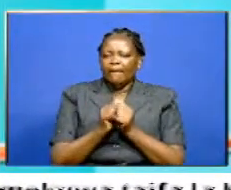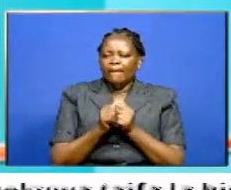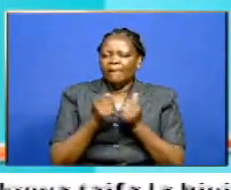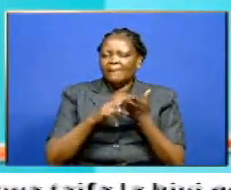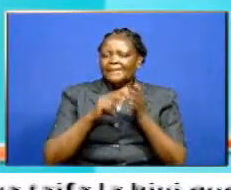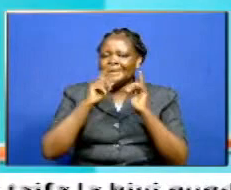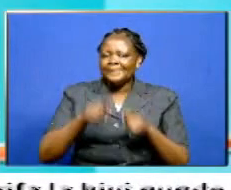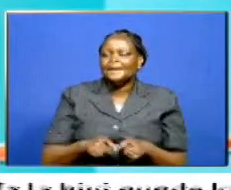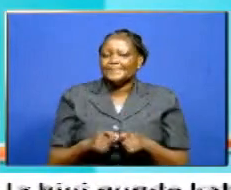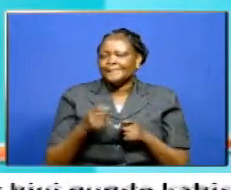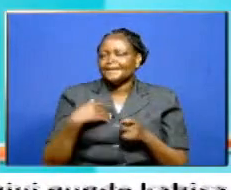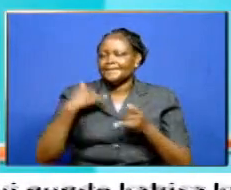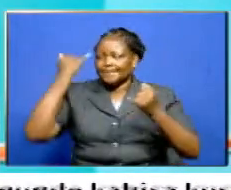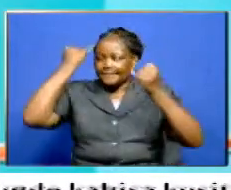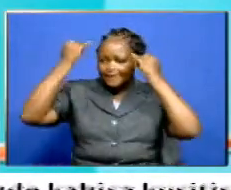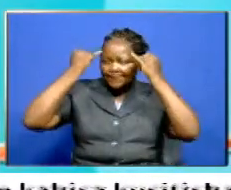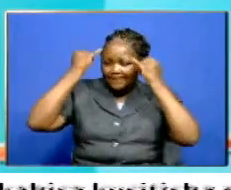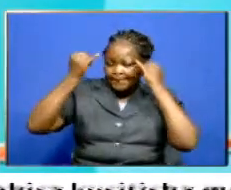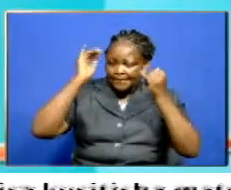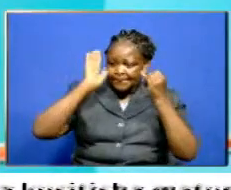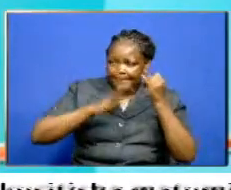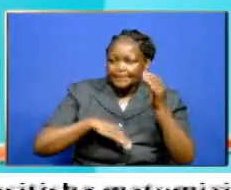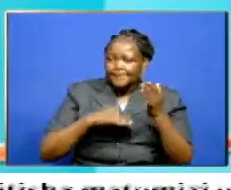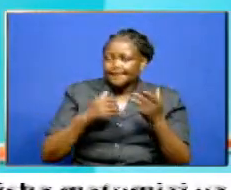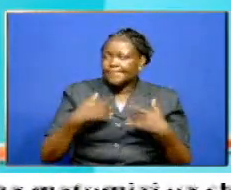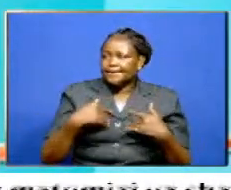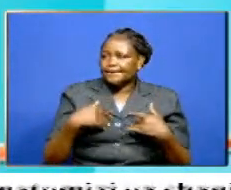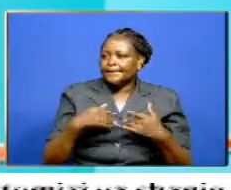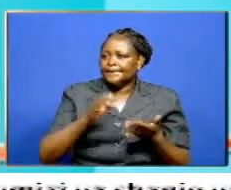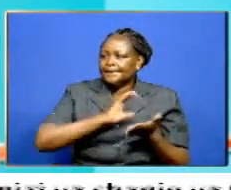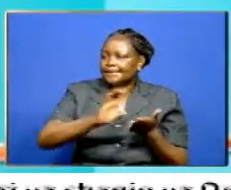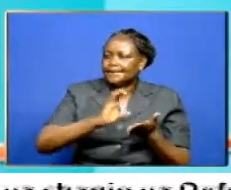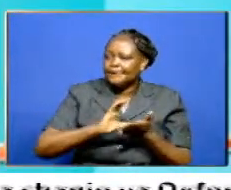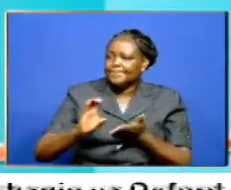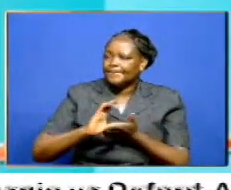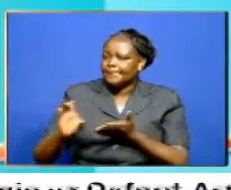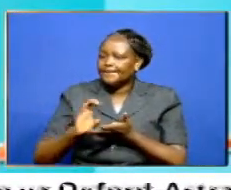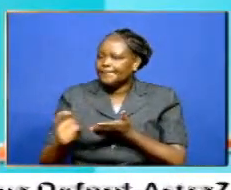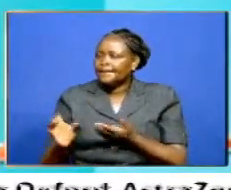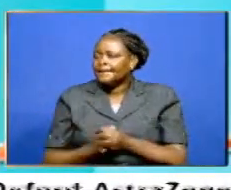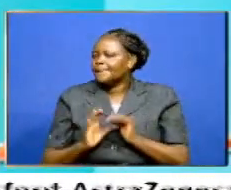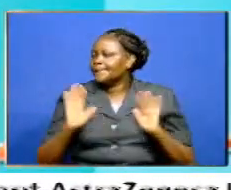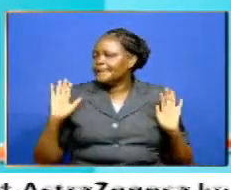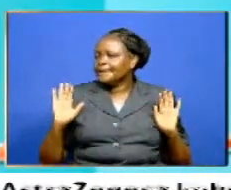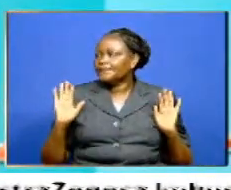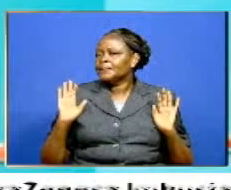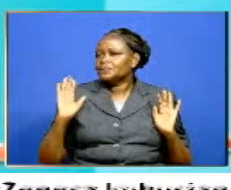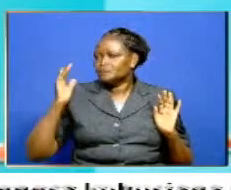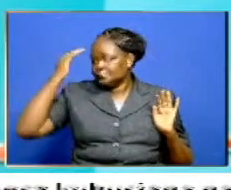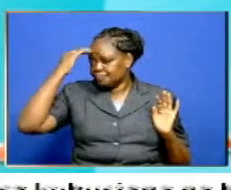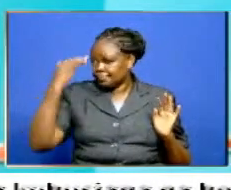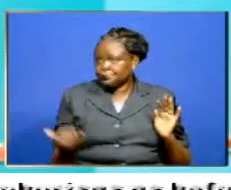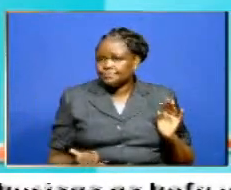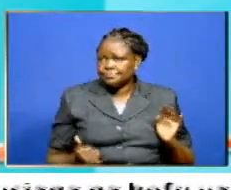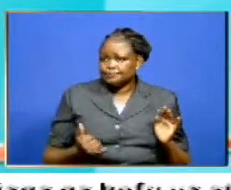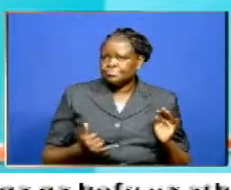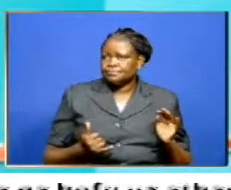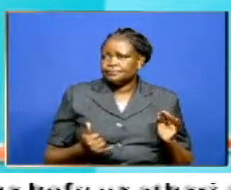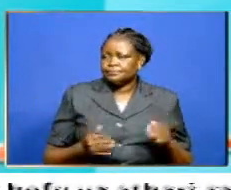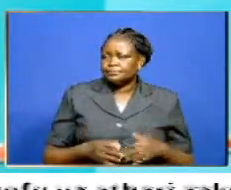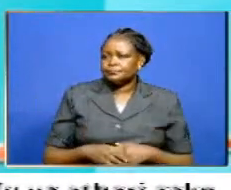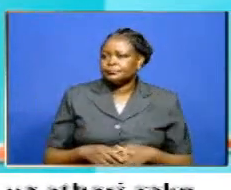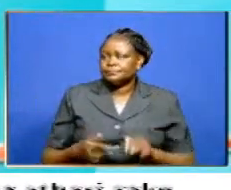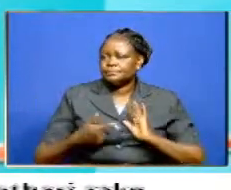tukue improvisational rather than kukua tu ile allocating for the sake of allocating, so that tuwe pragmatic